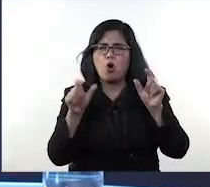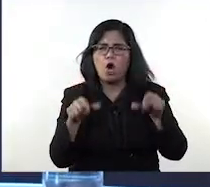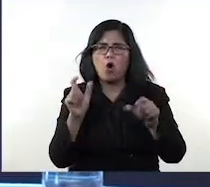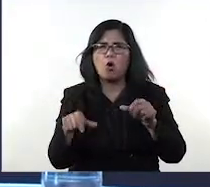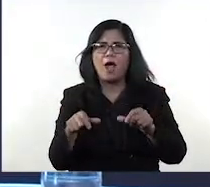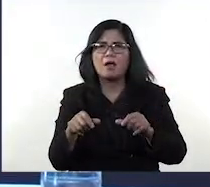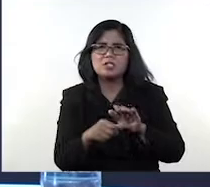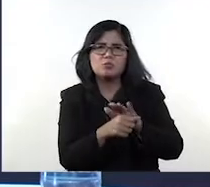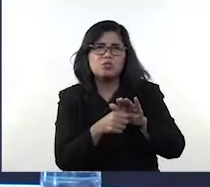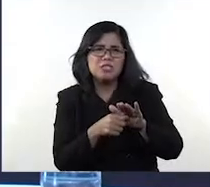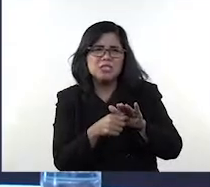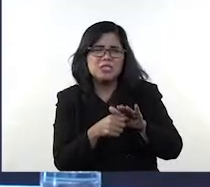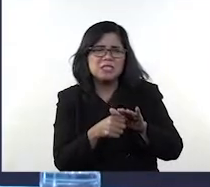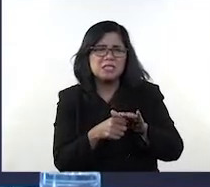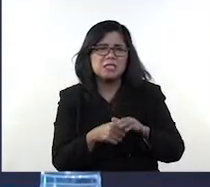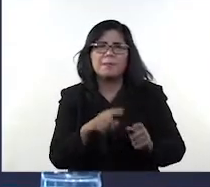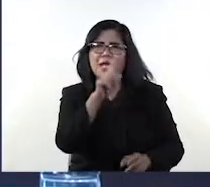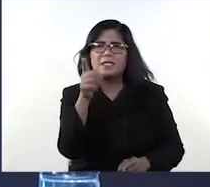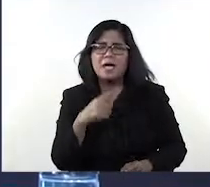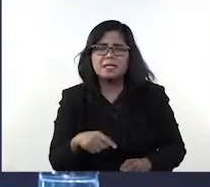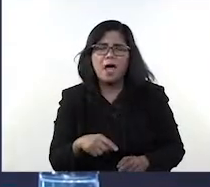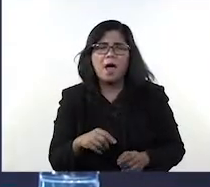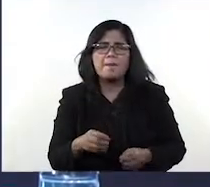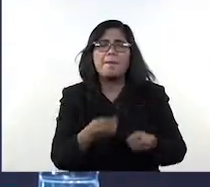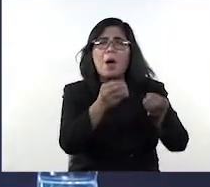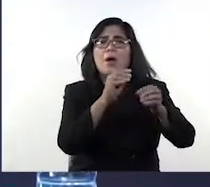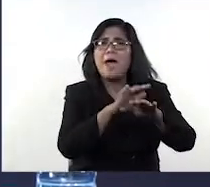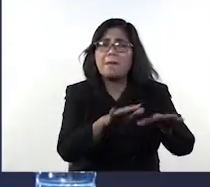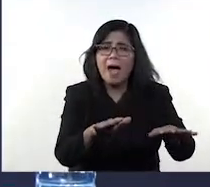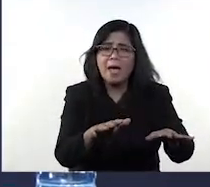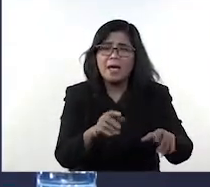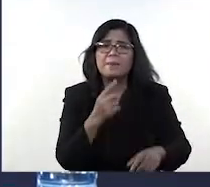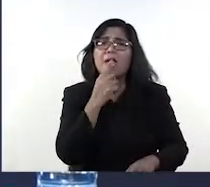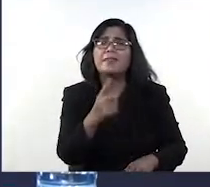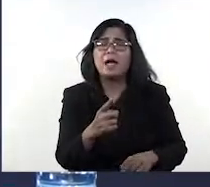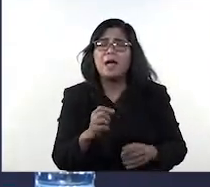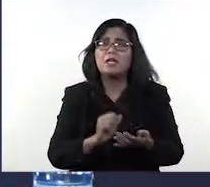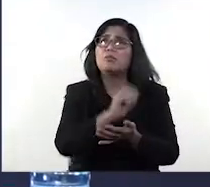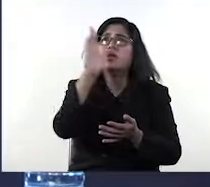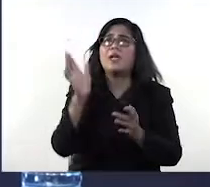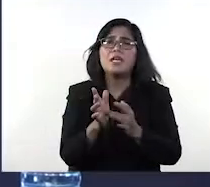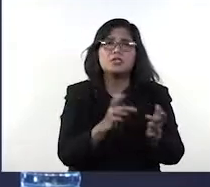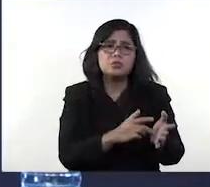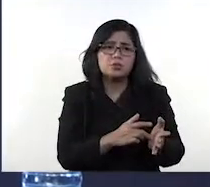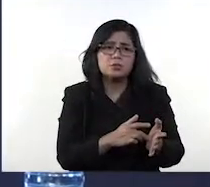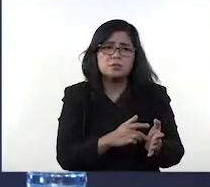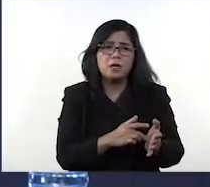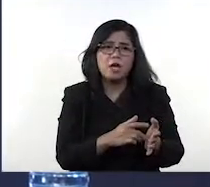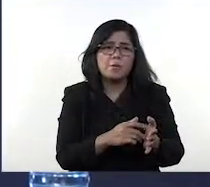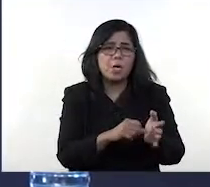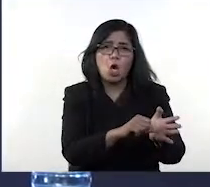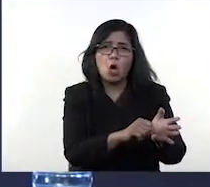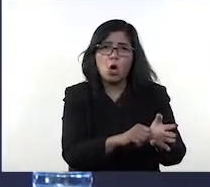jadi berkat Kak menenangkan orang enggak membuat damai enggak menyatakan kemuliaan Kristus ke atau kita jadi batu sandungan